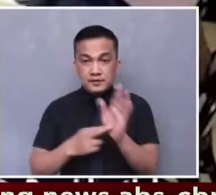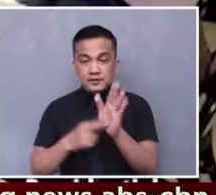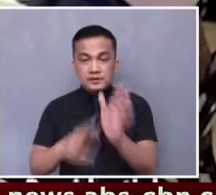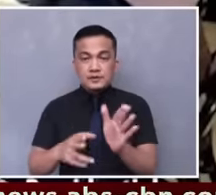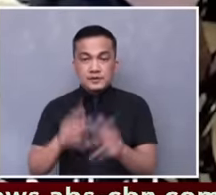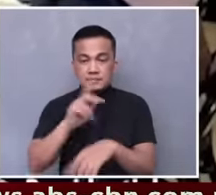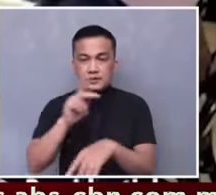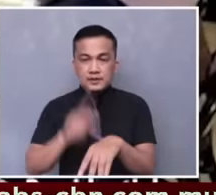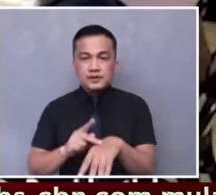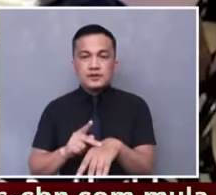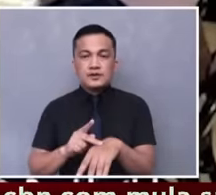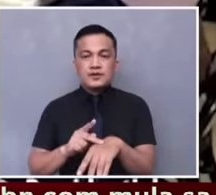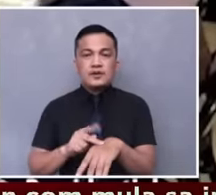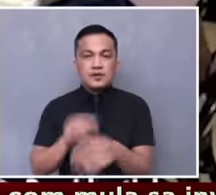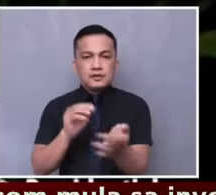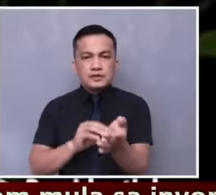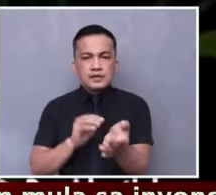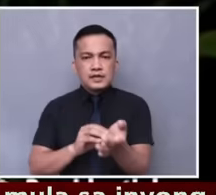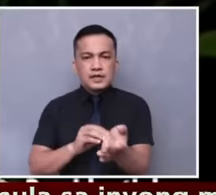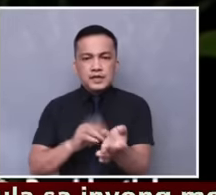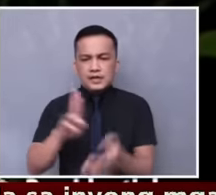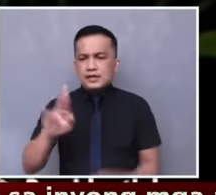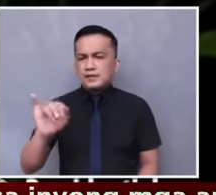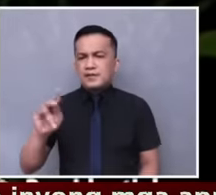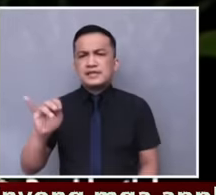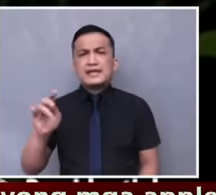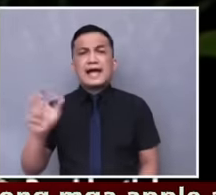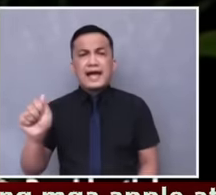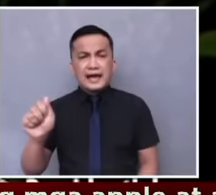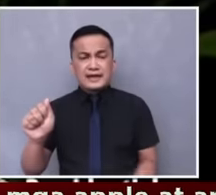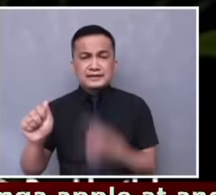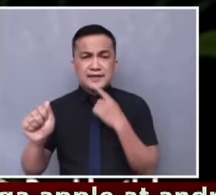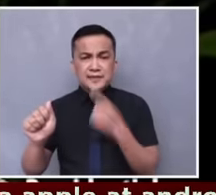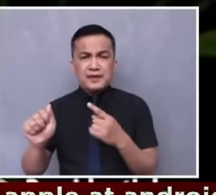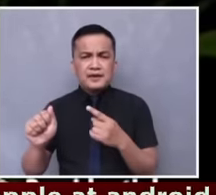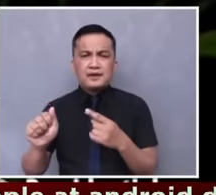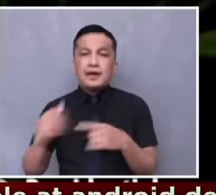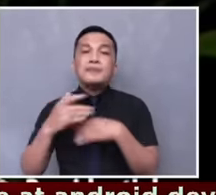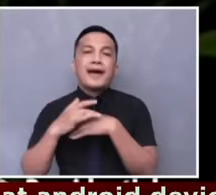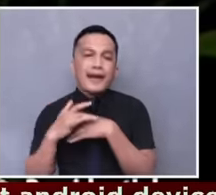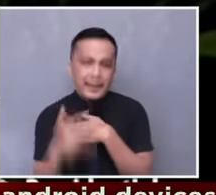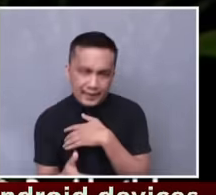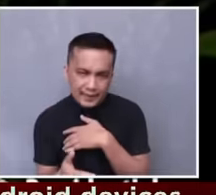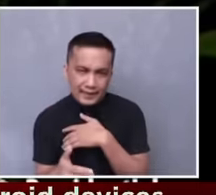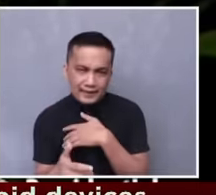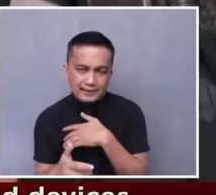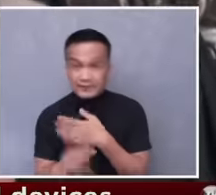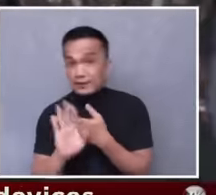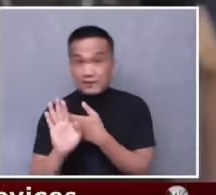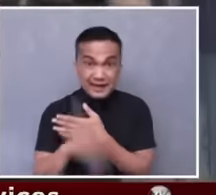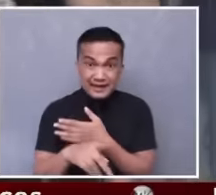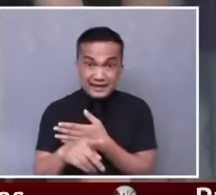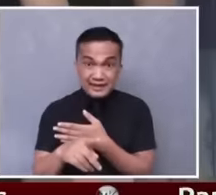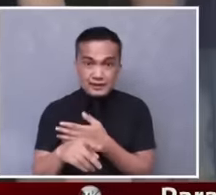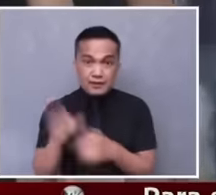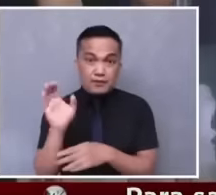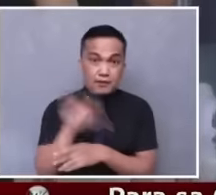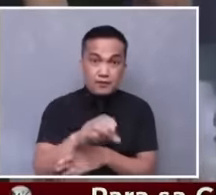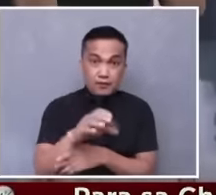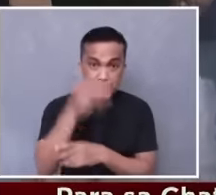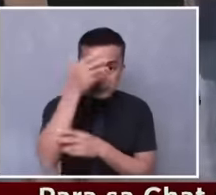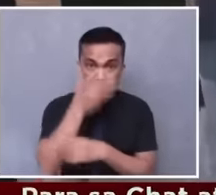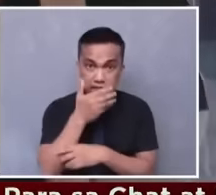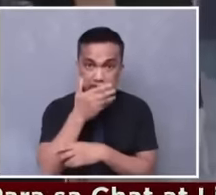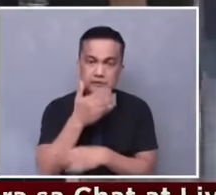Philippines, Dr. Rabindra Abeyasinghe, masyado pang maaga para ibalik ang mandatory na pagsusuot ng